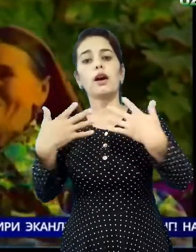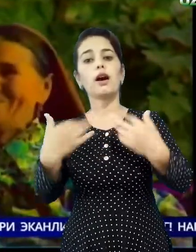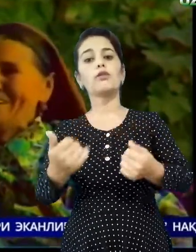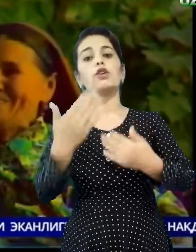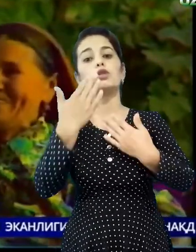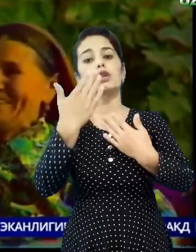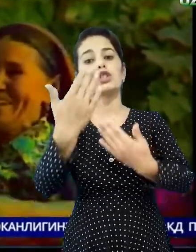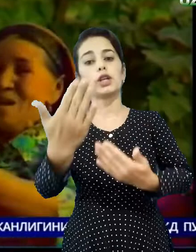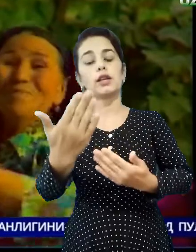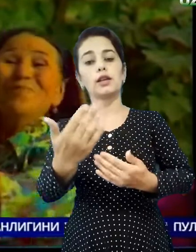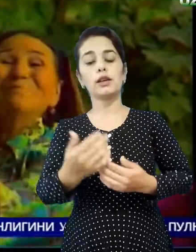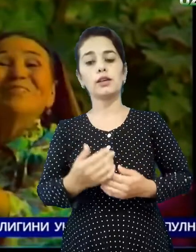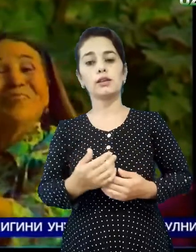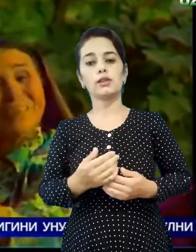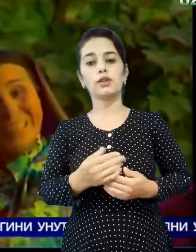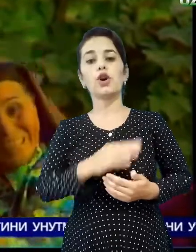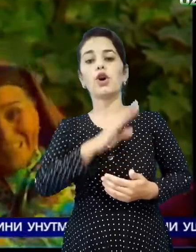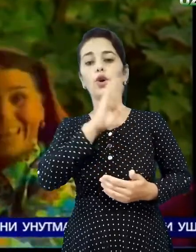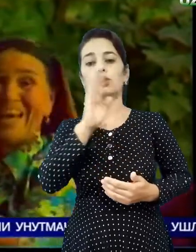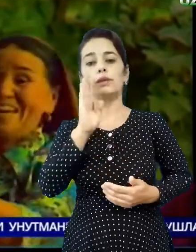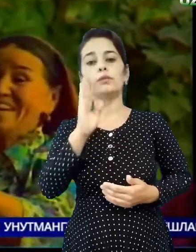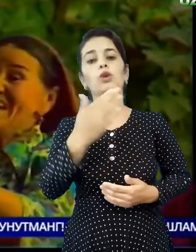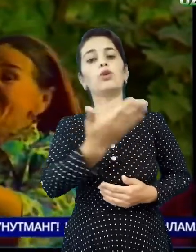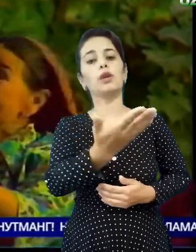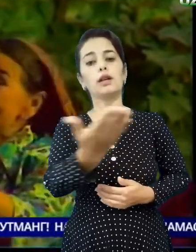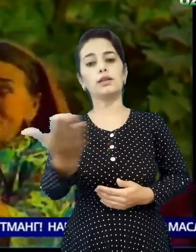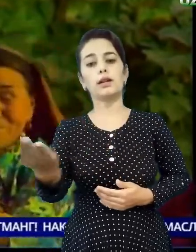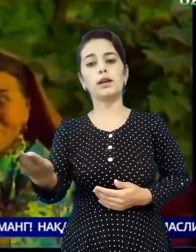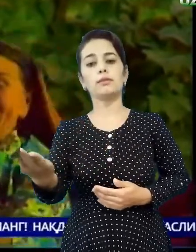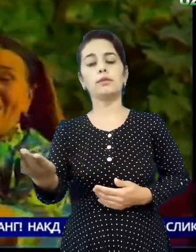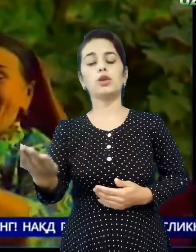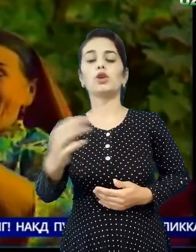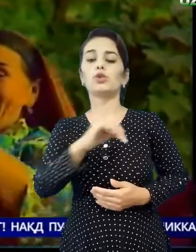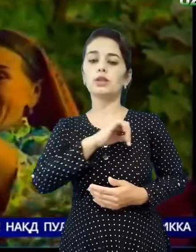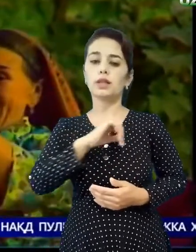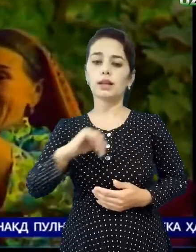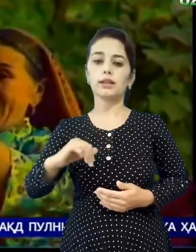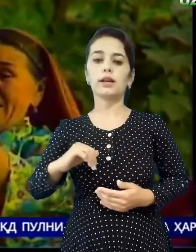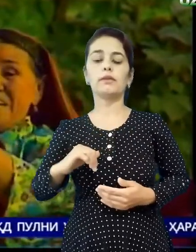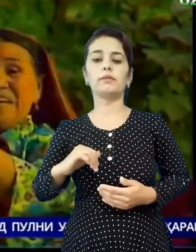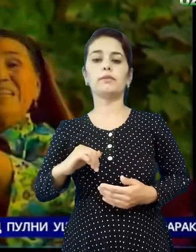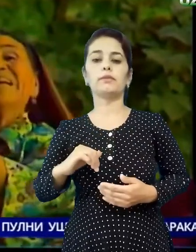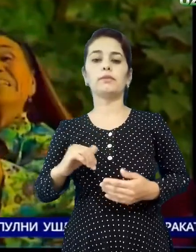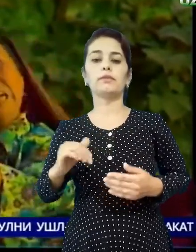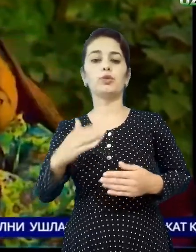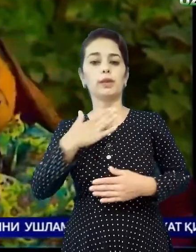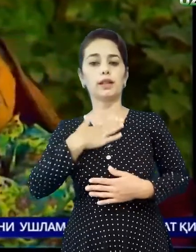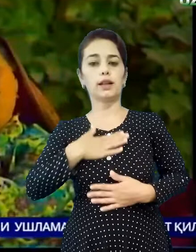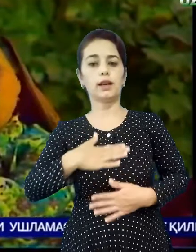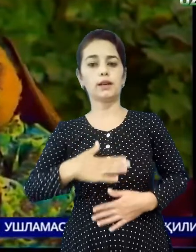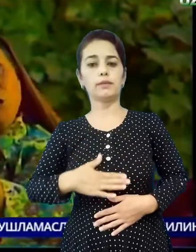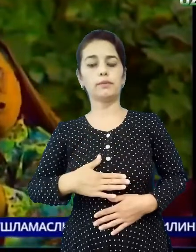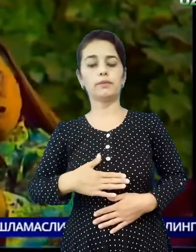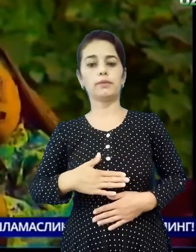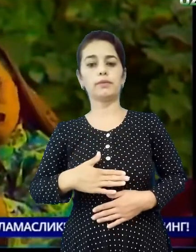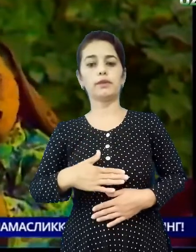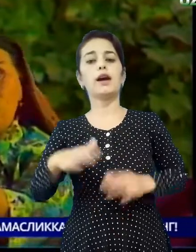Qo'shnilar ahvol so'rashganlarida onam ularni ham, o'zlarini ham